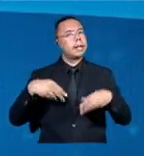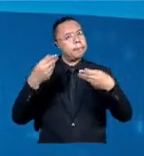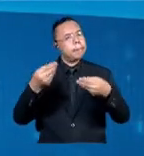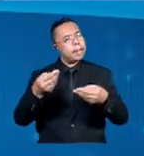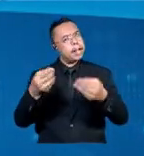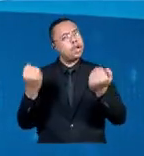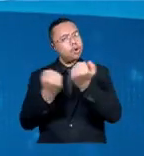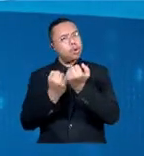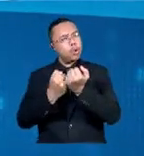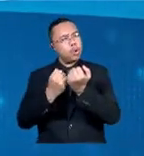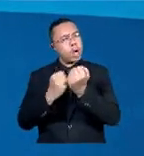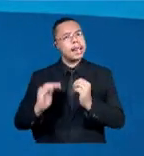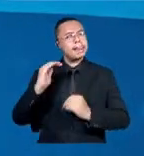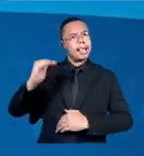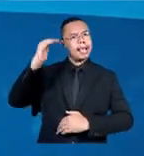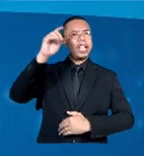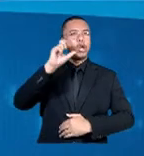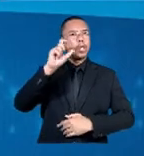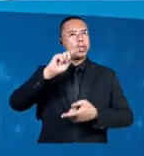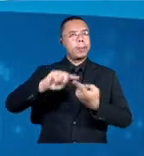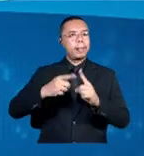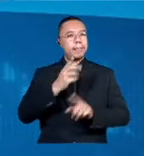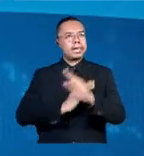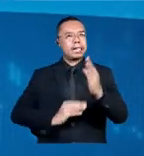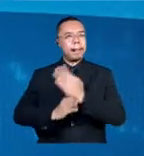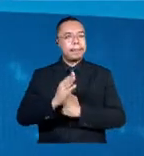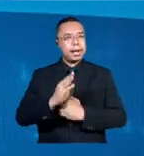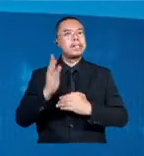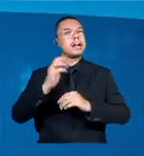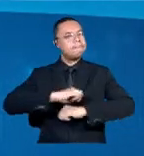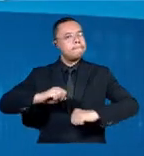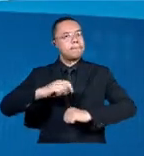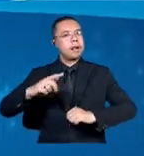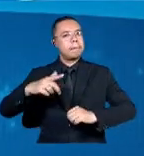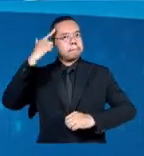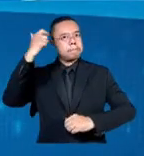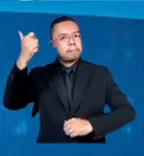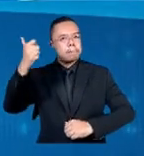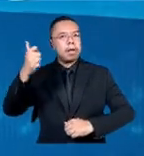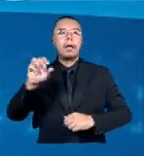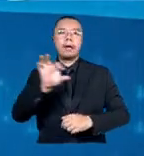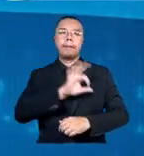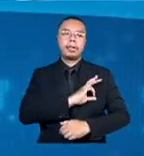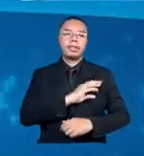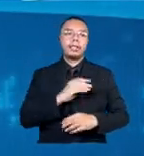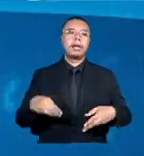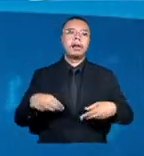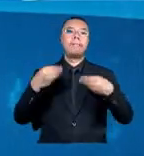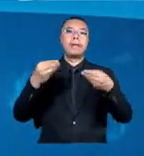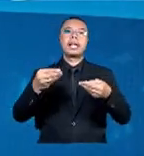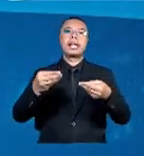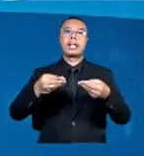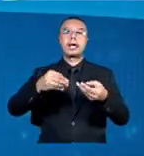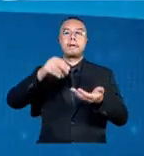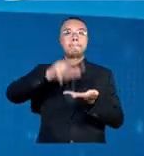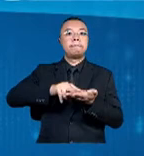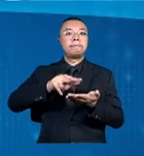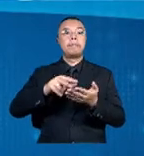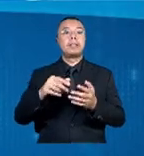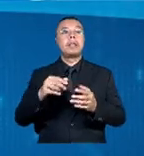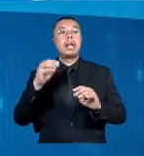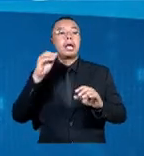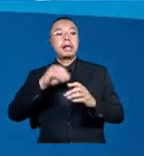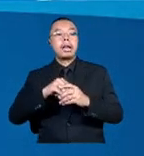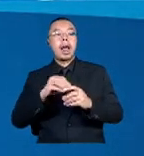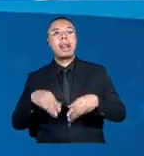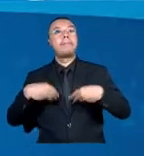memberikan apresiasi tinggi terhadap atlet disabilitas yang berprestasi. Presiden membuktikan komitmen paling utama dalam